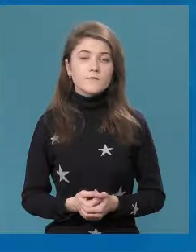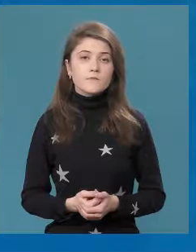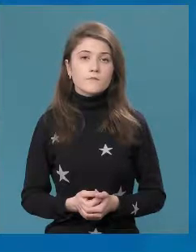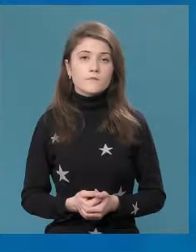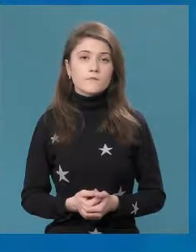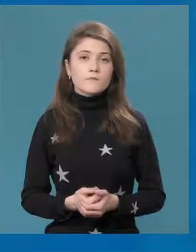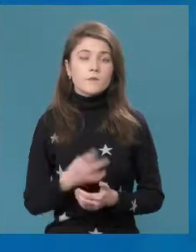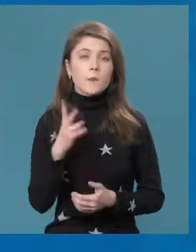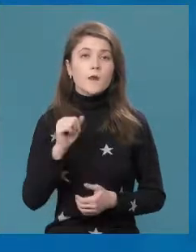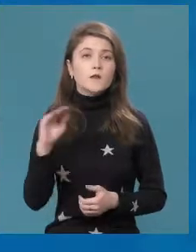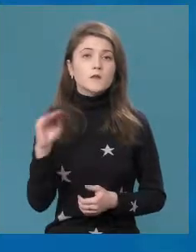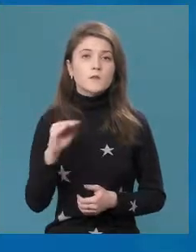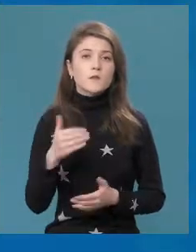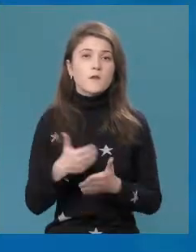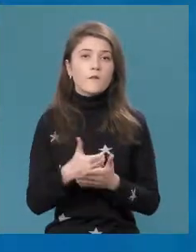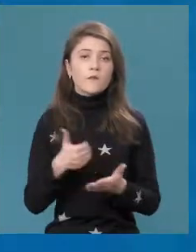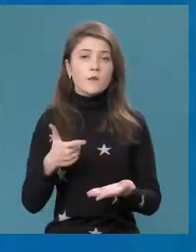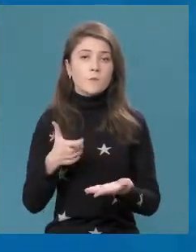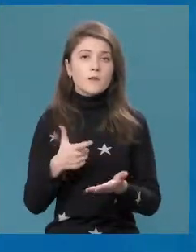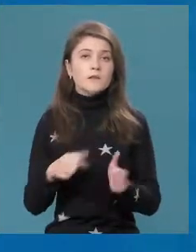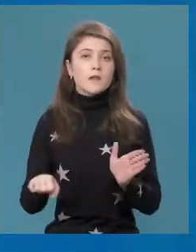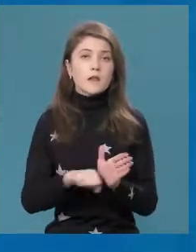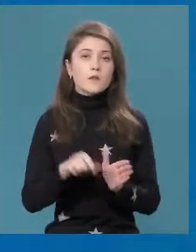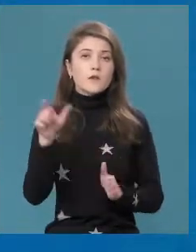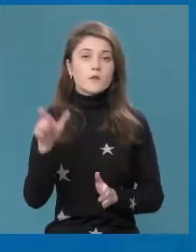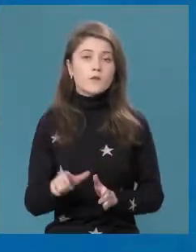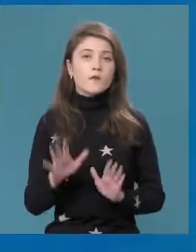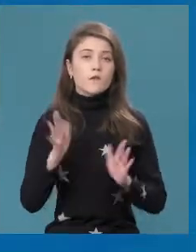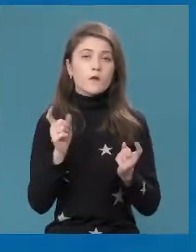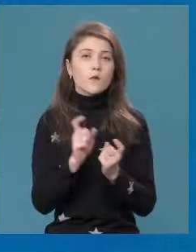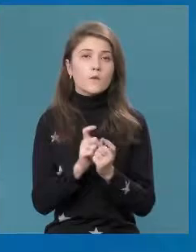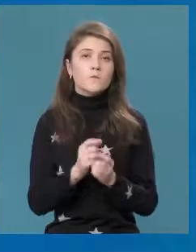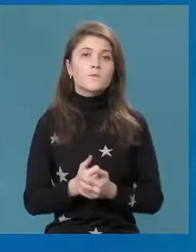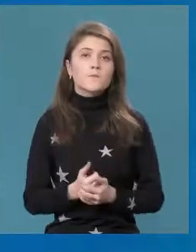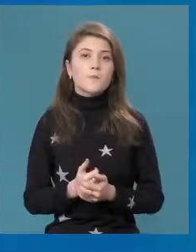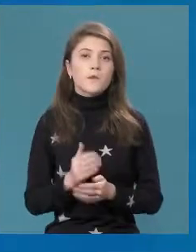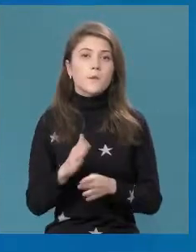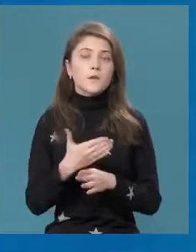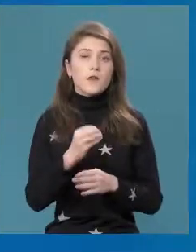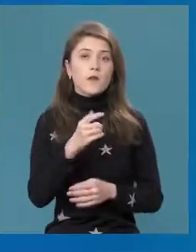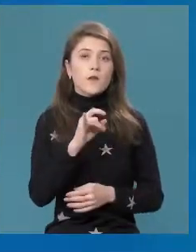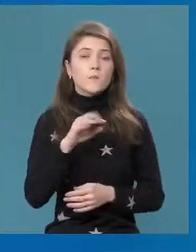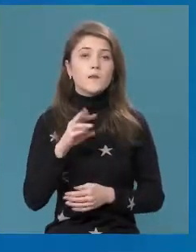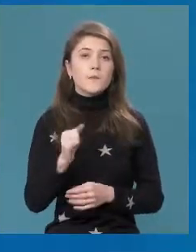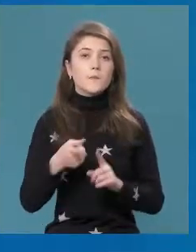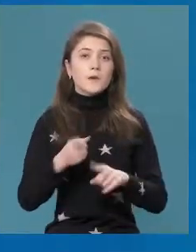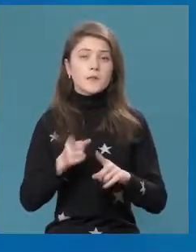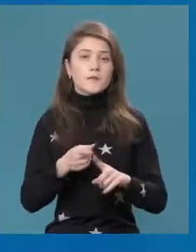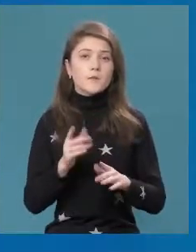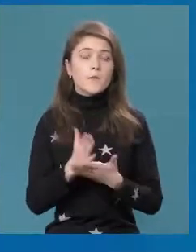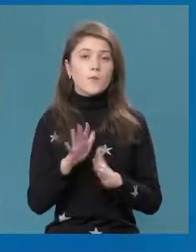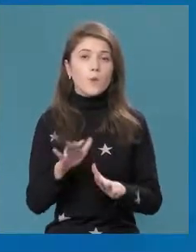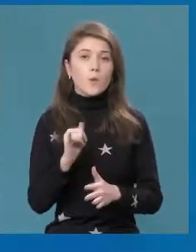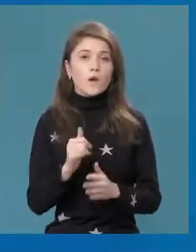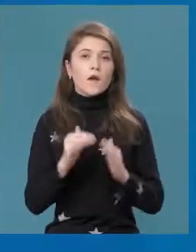На Житомирщині від вогнепального поранення загинула людина внаслідок конфлікту між єгерем та мисливцями. Ще один чоловік наразі перебуває в реанімації